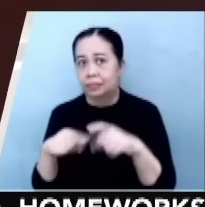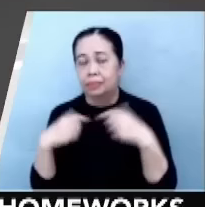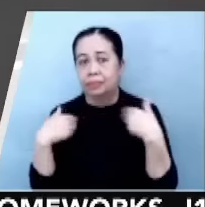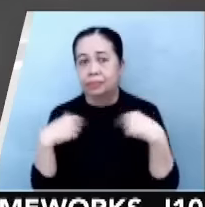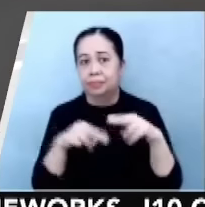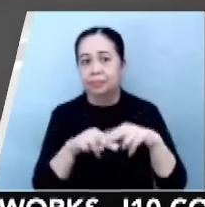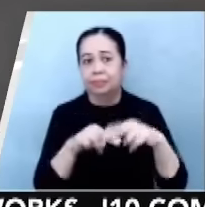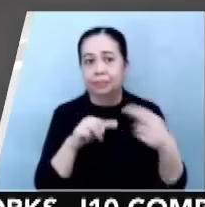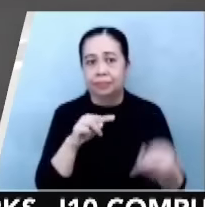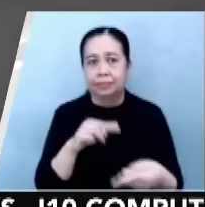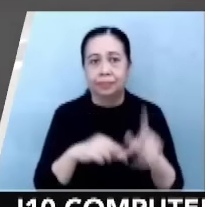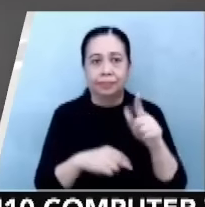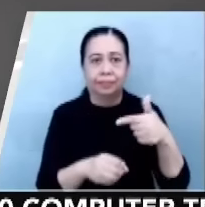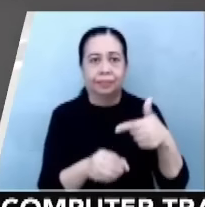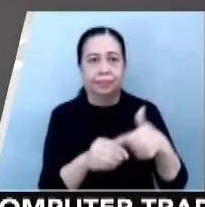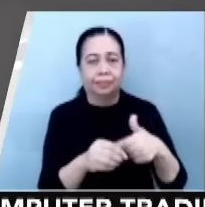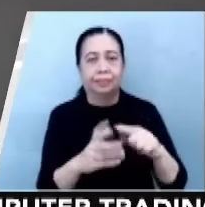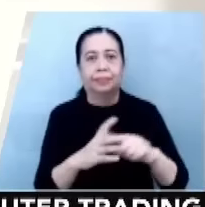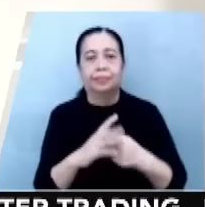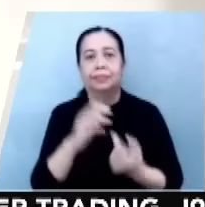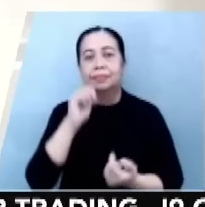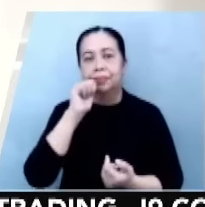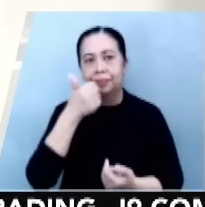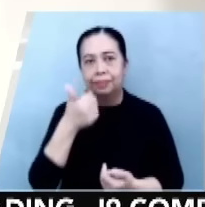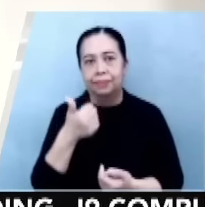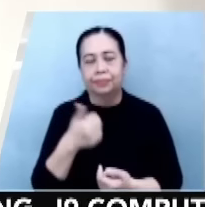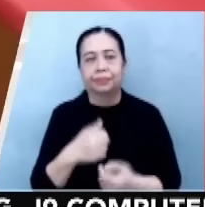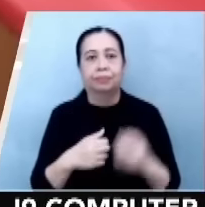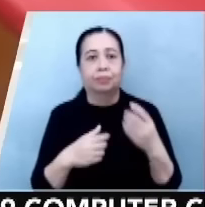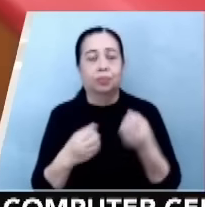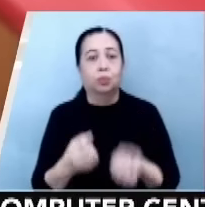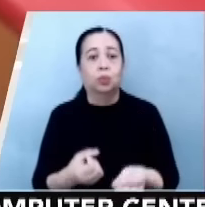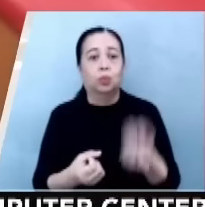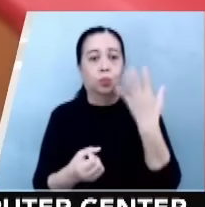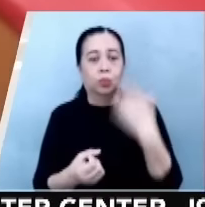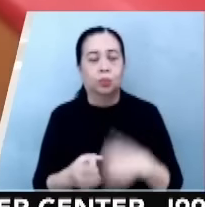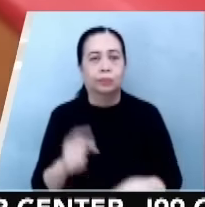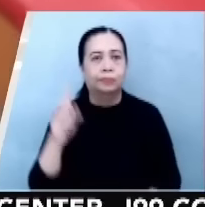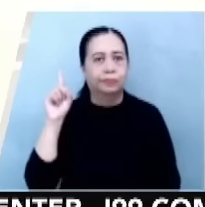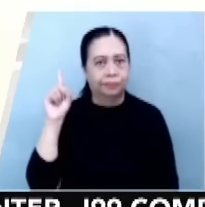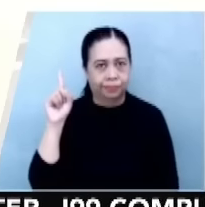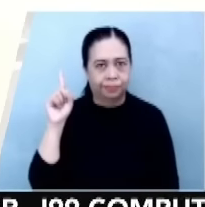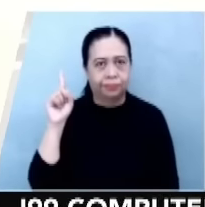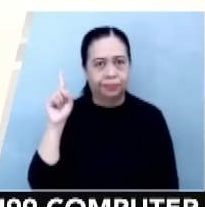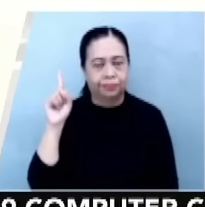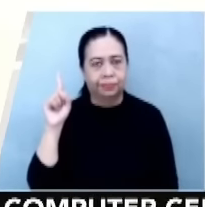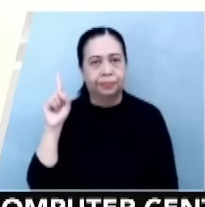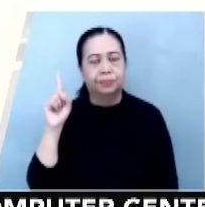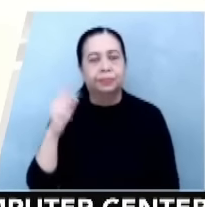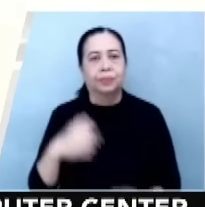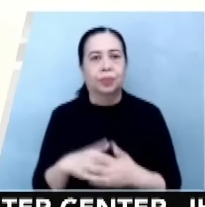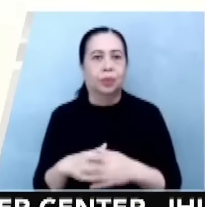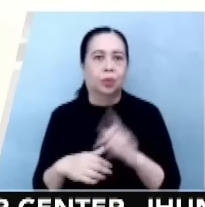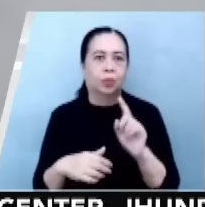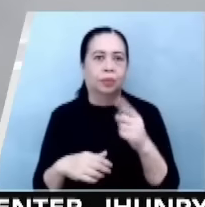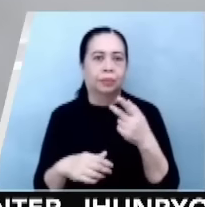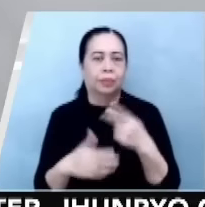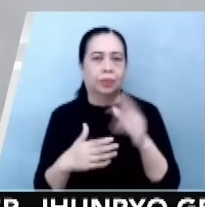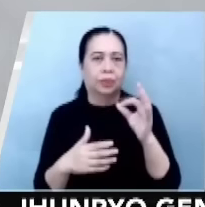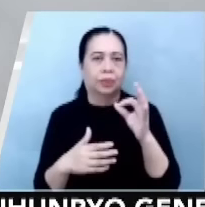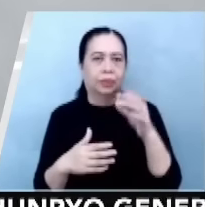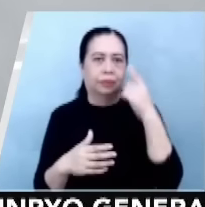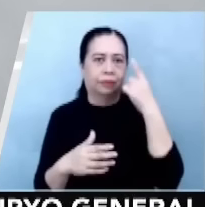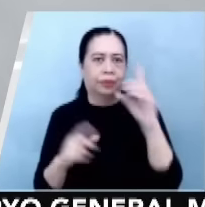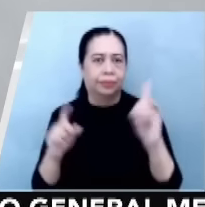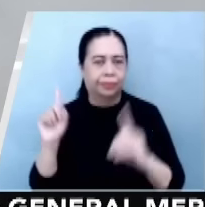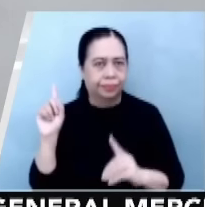presyo ng langis simula bukas. 2 pesos and 45 centavos per liter ang rollback sa gas, 1 peso and 90 centavos sa diesel, at